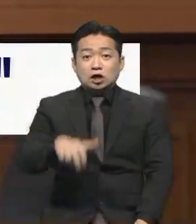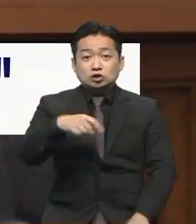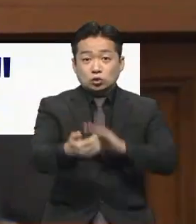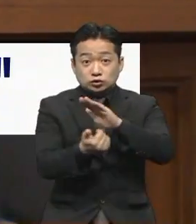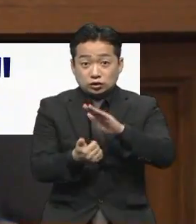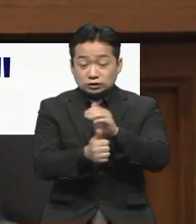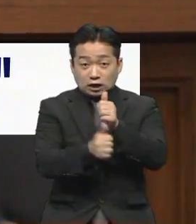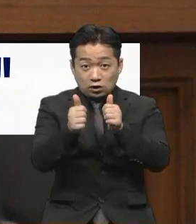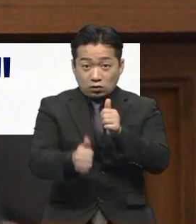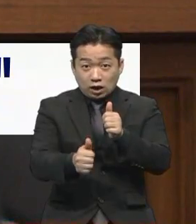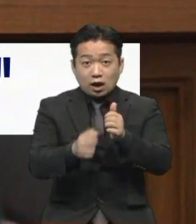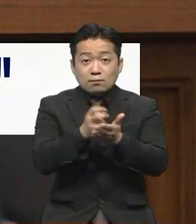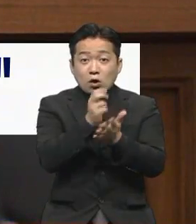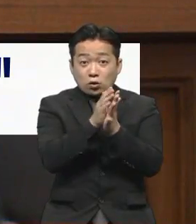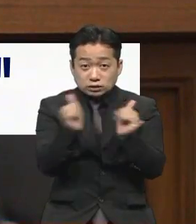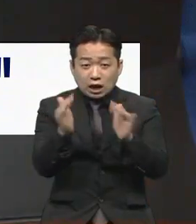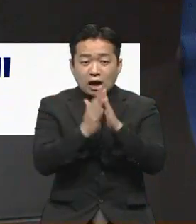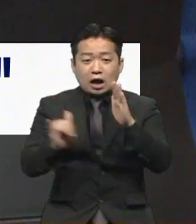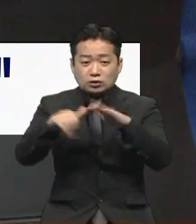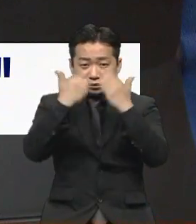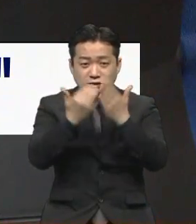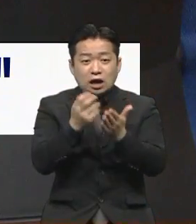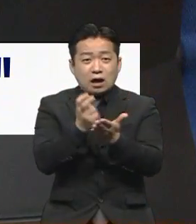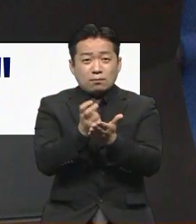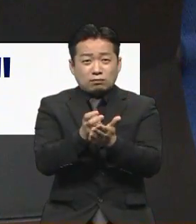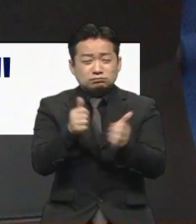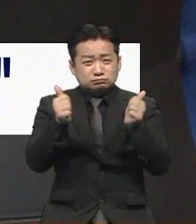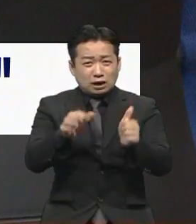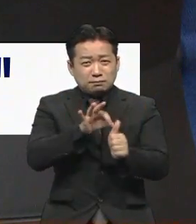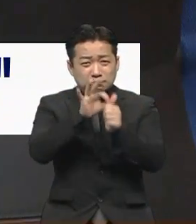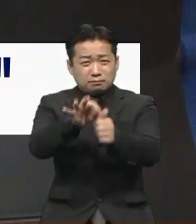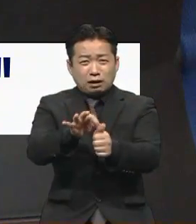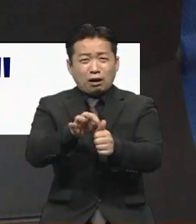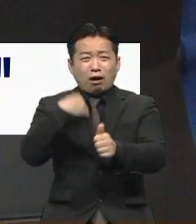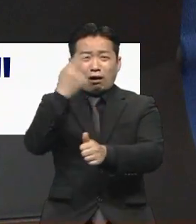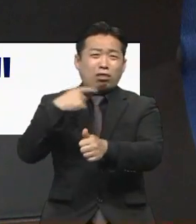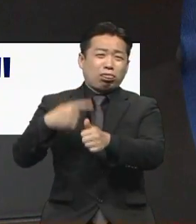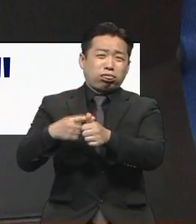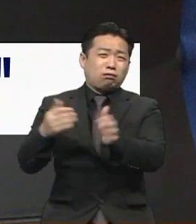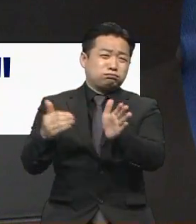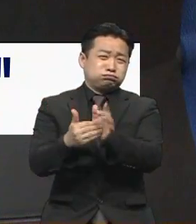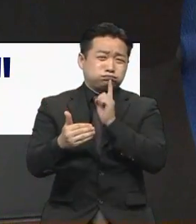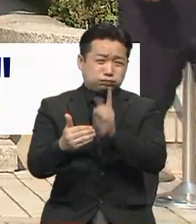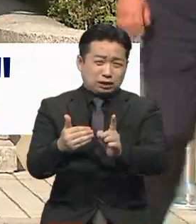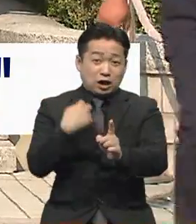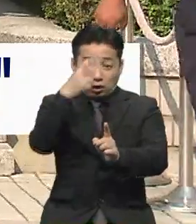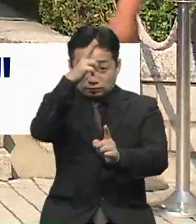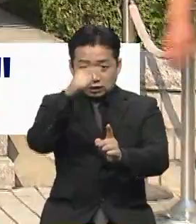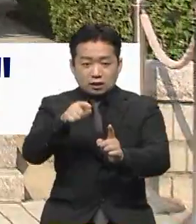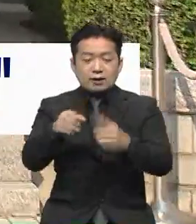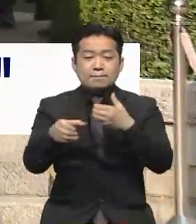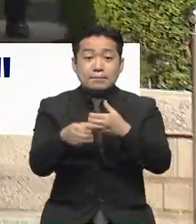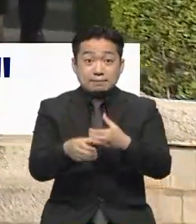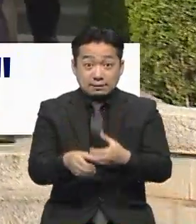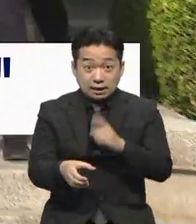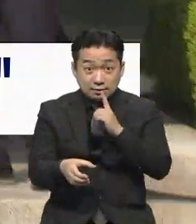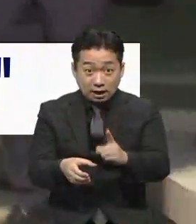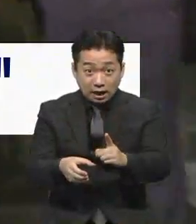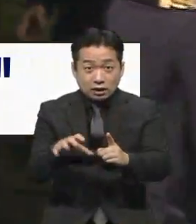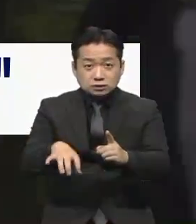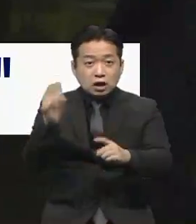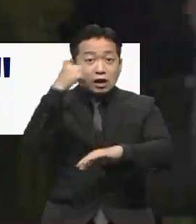장관 변호인 측은 온 가족을 법정에 세우는 건 망신주기일 뿐이라고 주장했고 검찰은 이를 반박하면서도